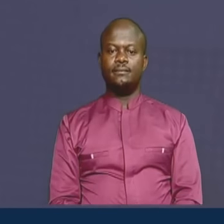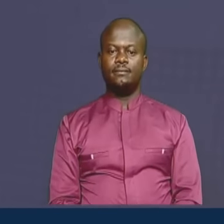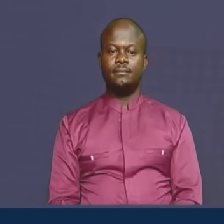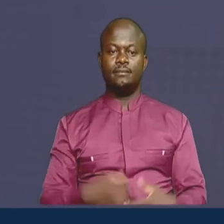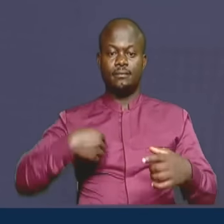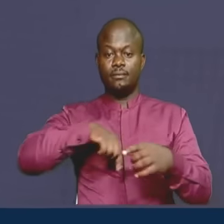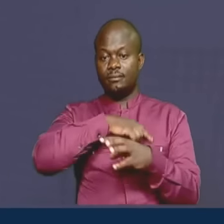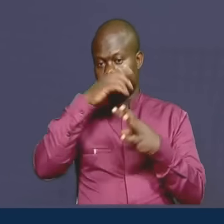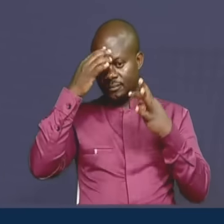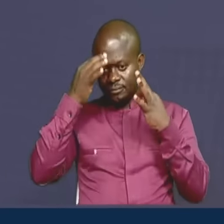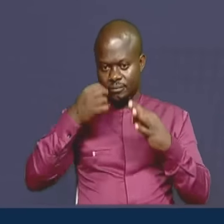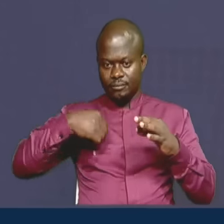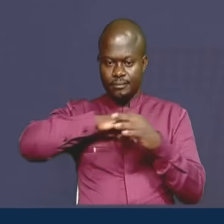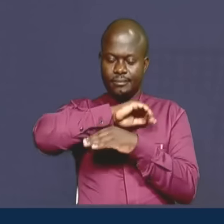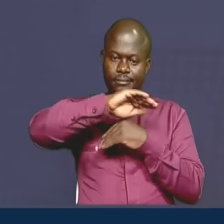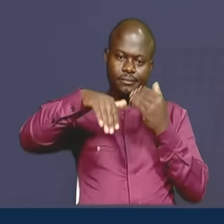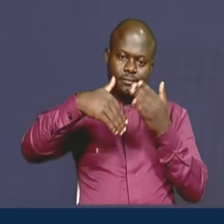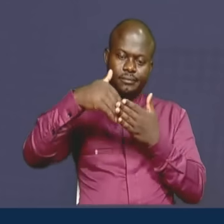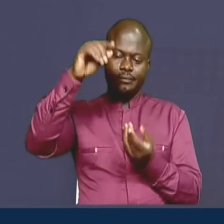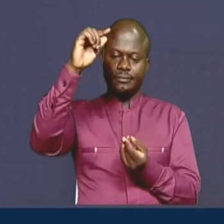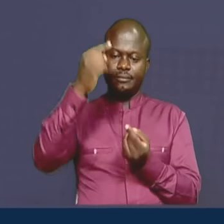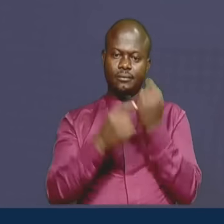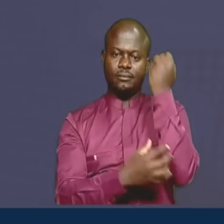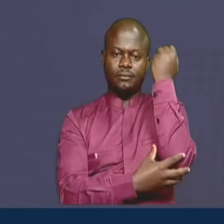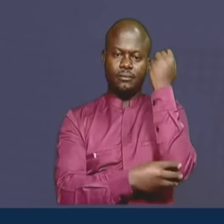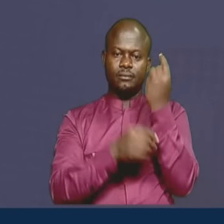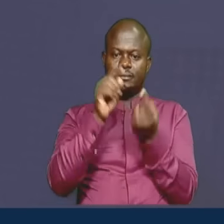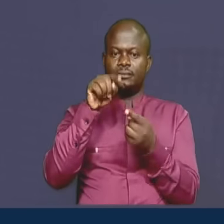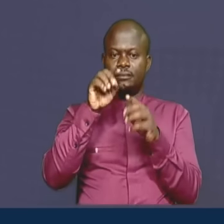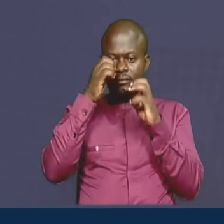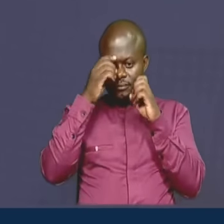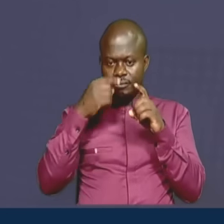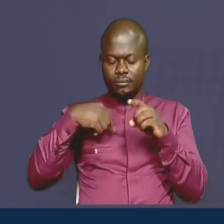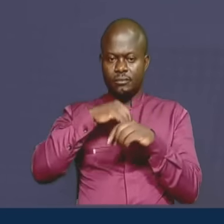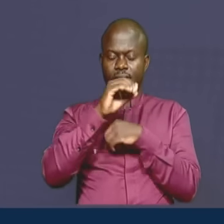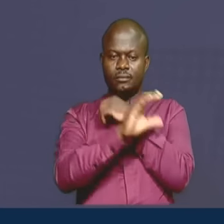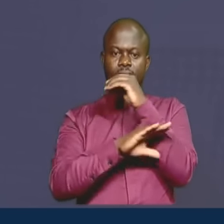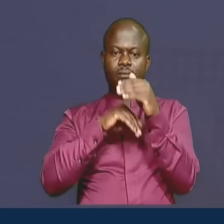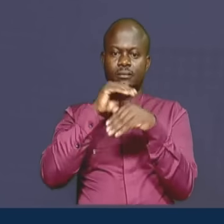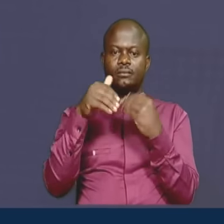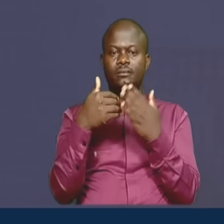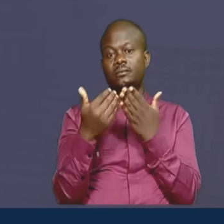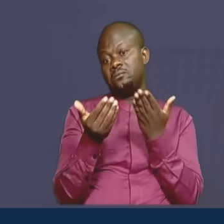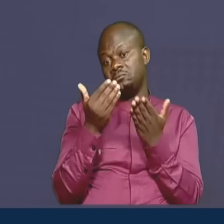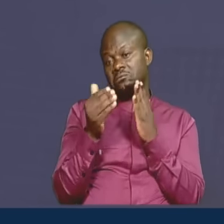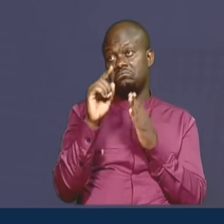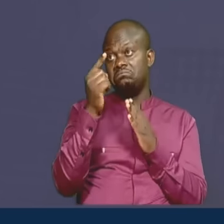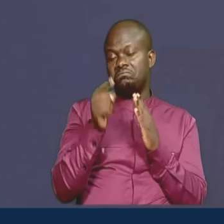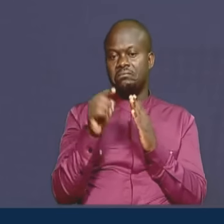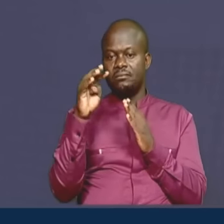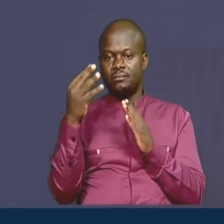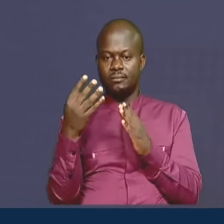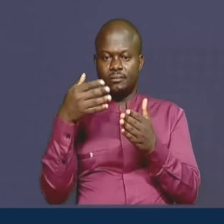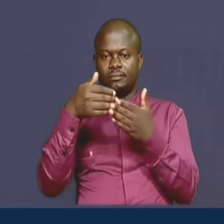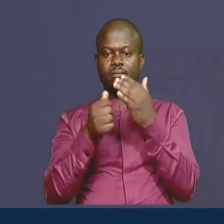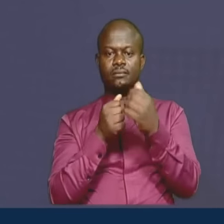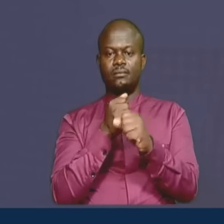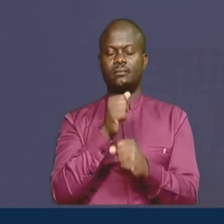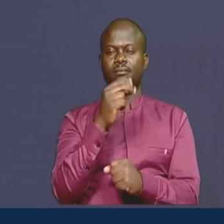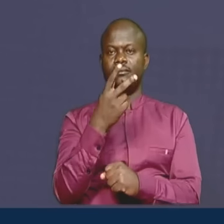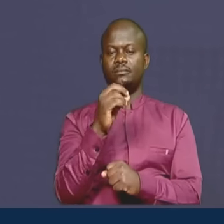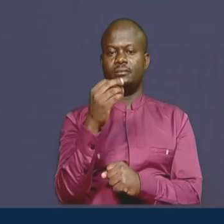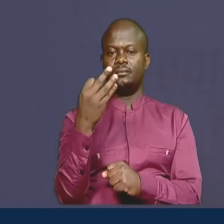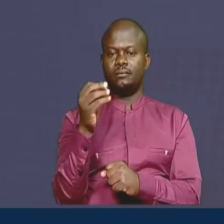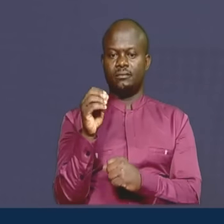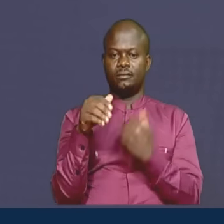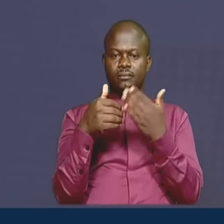Twiyemeje twese hamwe kugabanya ubukene bushingiye ku burezi mu bihugu byacu byibura ku kigero cya 1/4 kugeza mu mwaka wa 2030